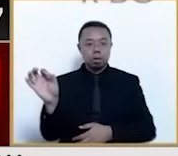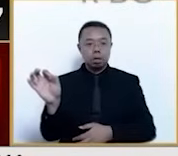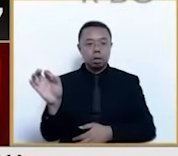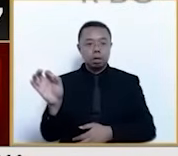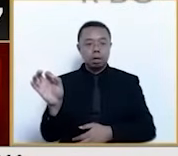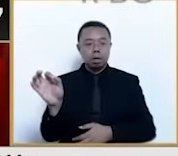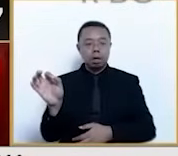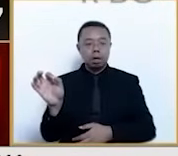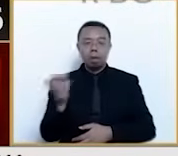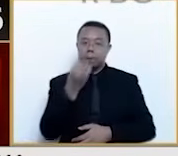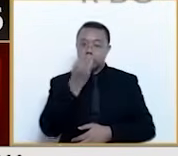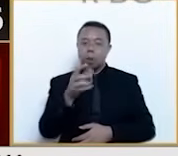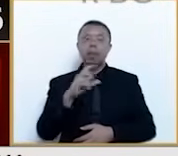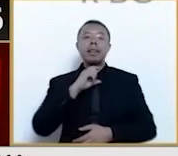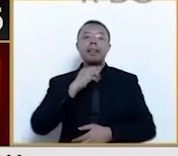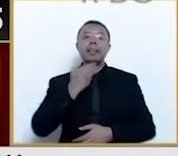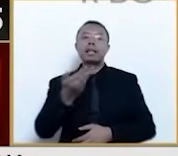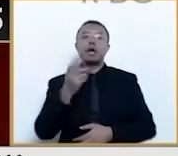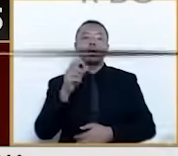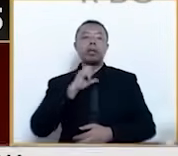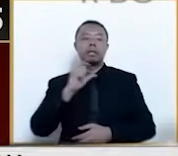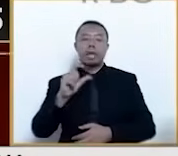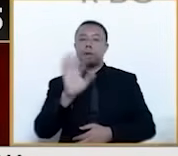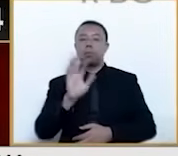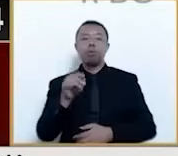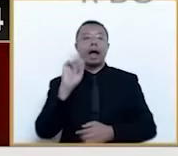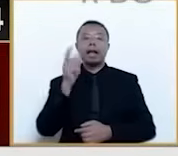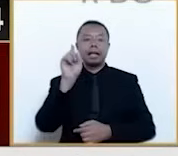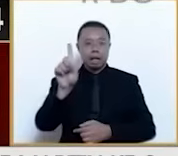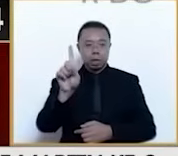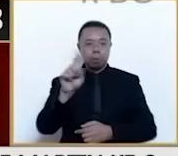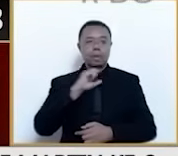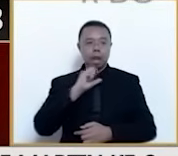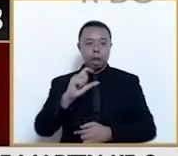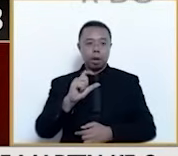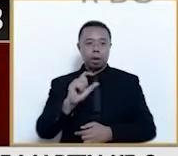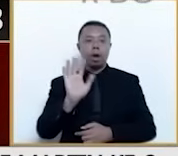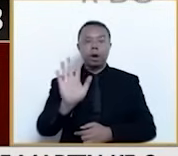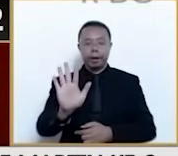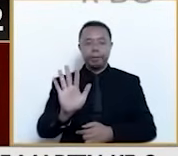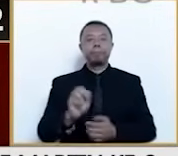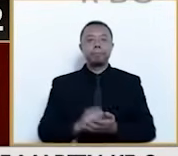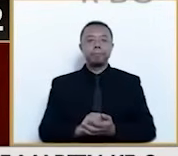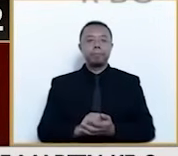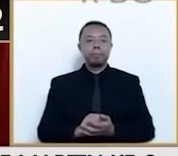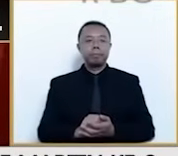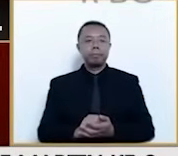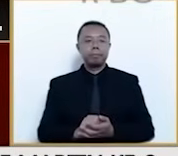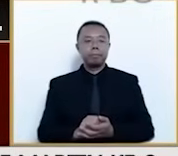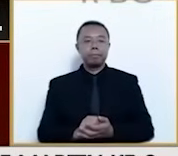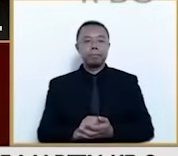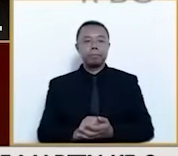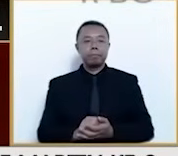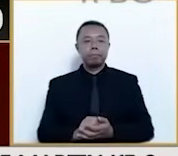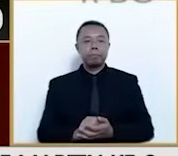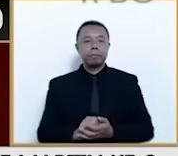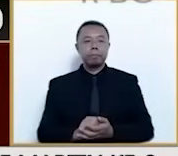Bapak maaf, kami ingatkan pertanyaan untuk pasangan calon bukan tertuju hanya salah satunya saja. Oh iya.